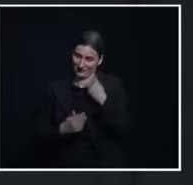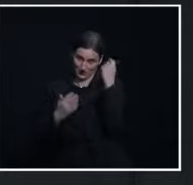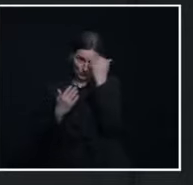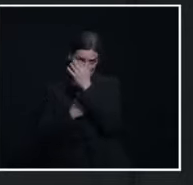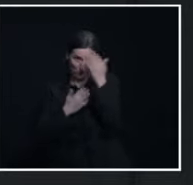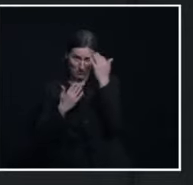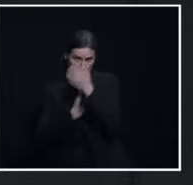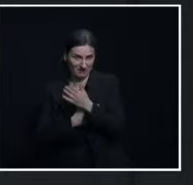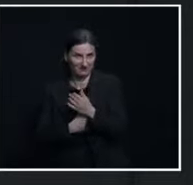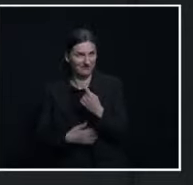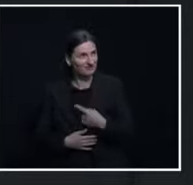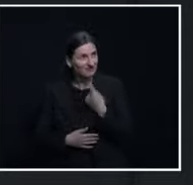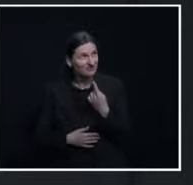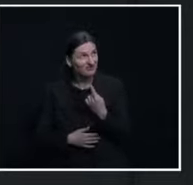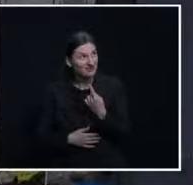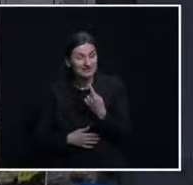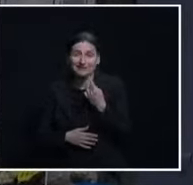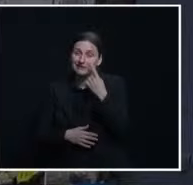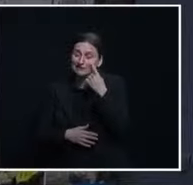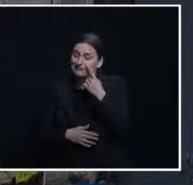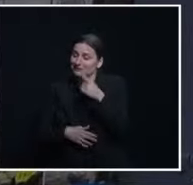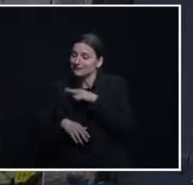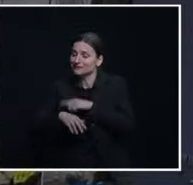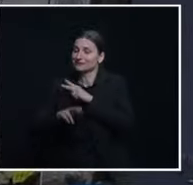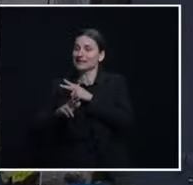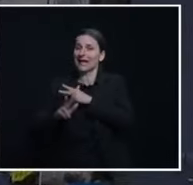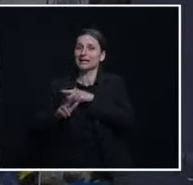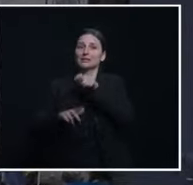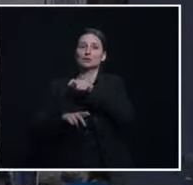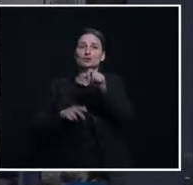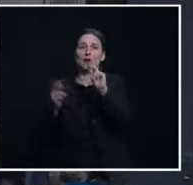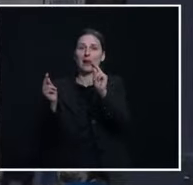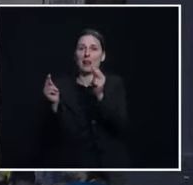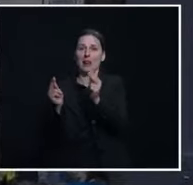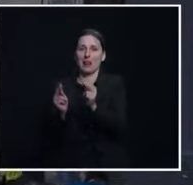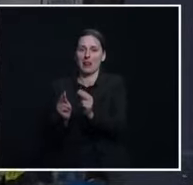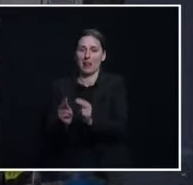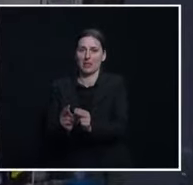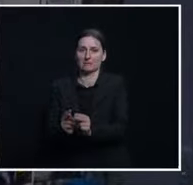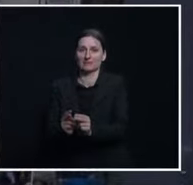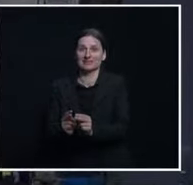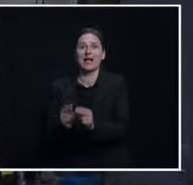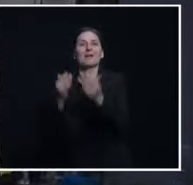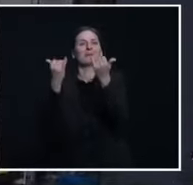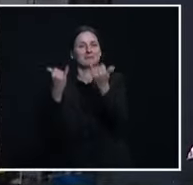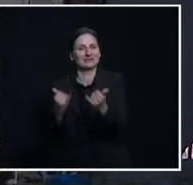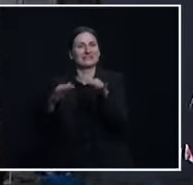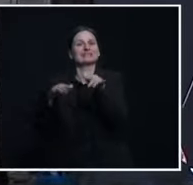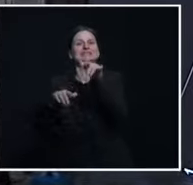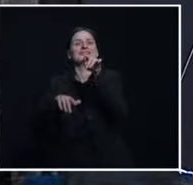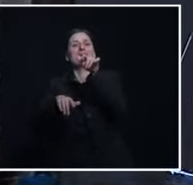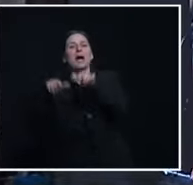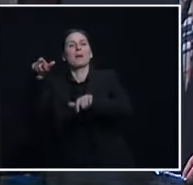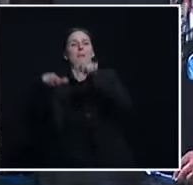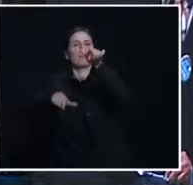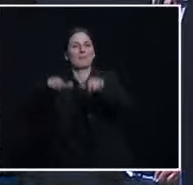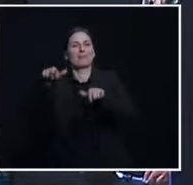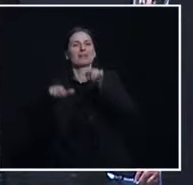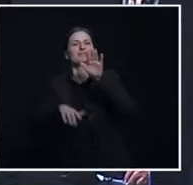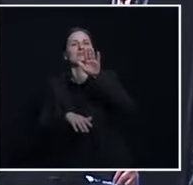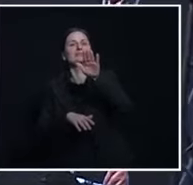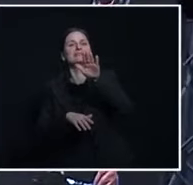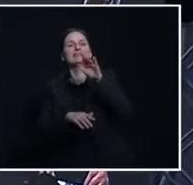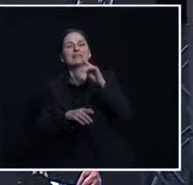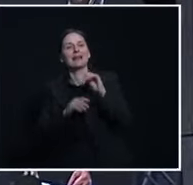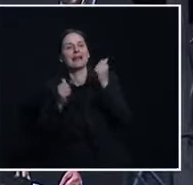wir keine Zeitzeugen mehr haben. Hier haben wir Menschen gesehen mit ihren